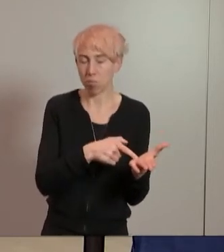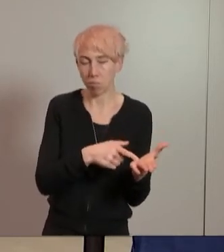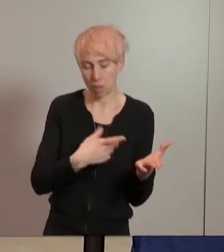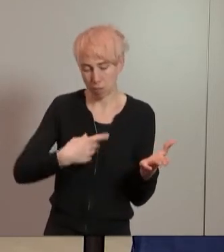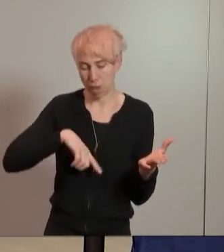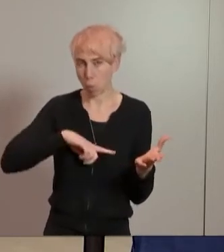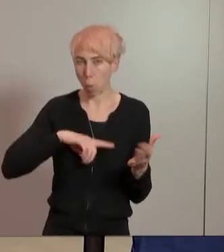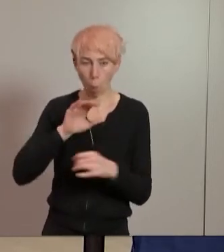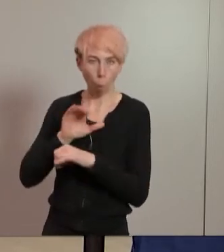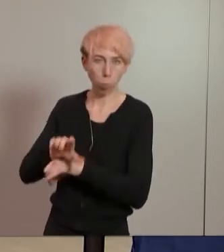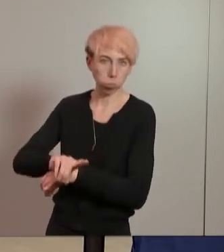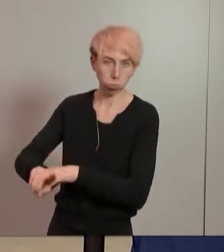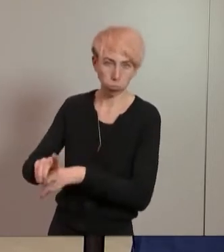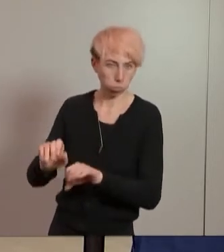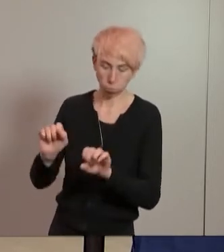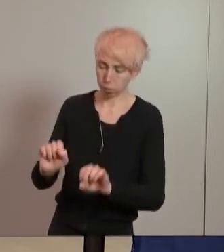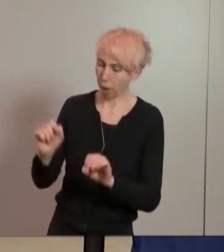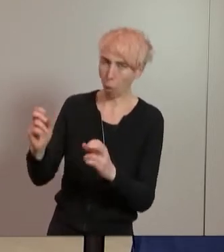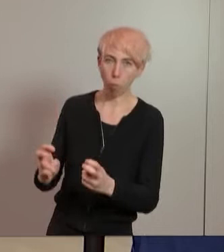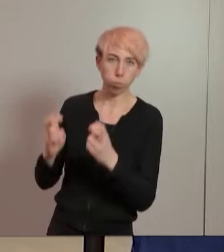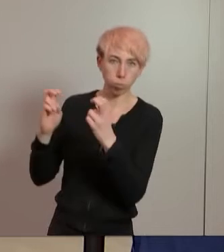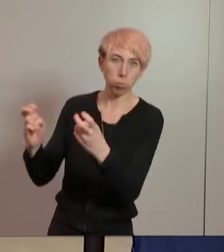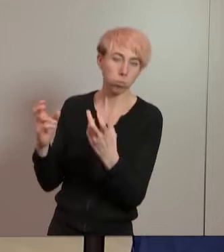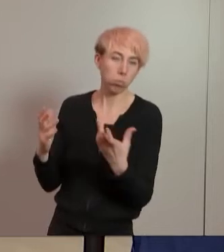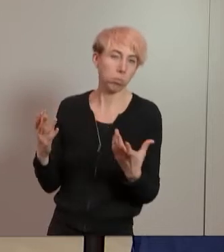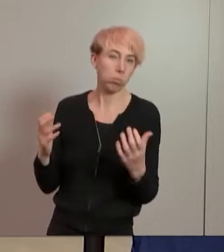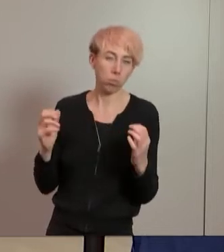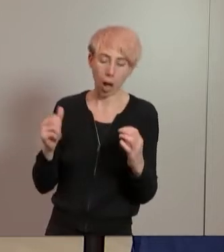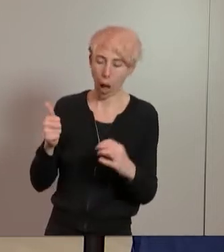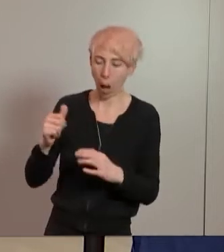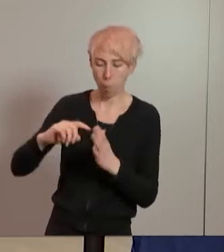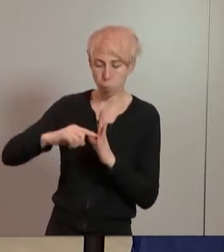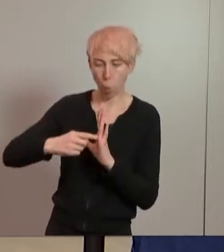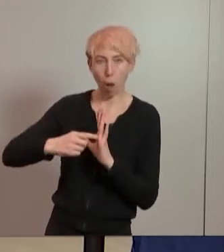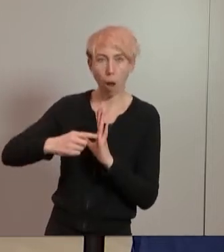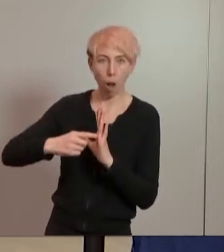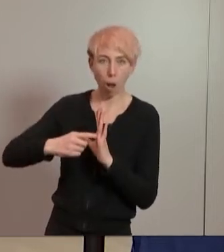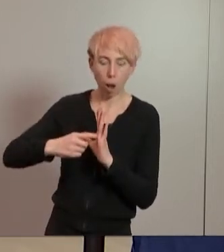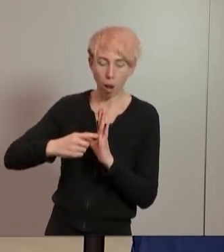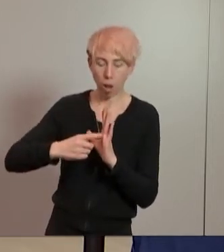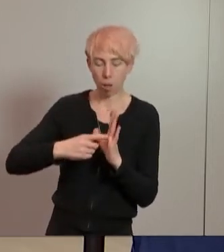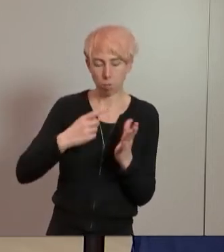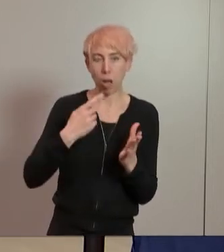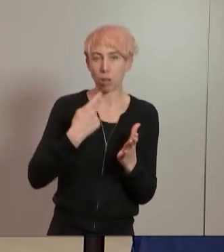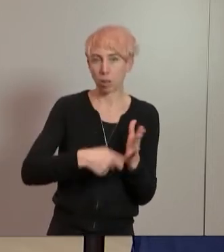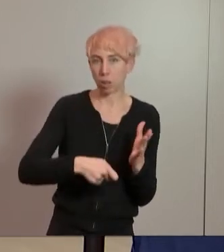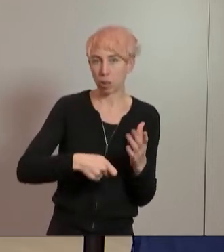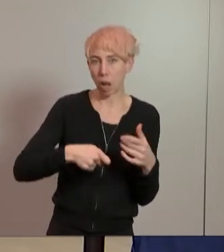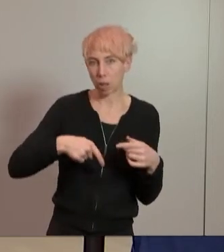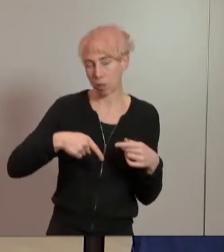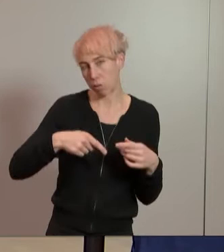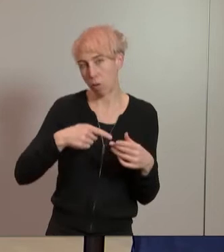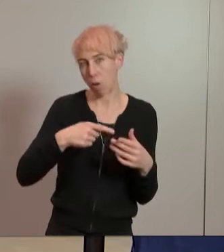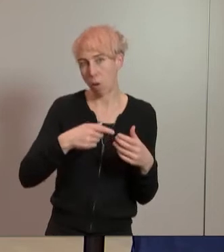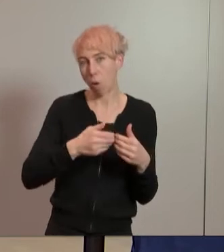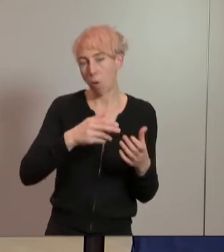pas du tout opposé à l'augmentation qui a été proposée d'augmentation d'un point du taux d'imposition de la taxe foncière. Alors, pour autant, on